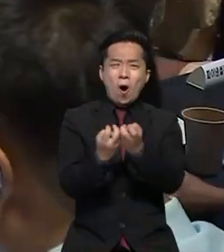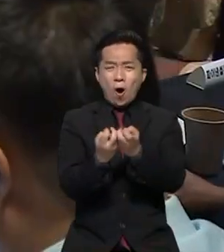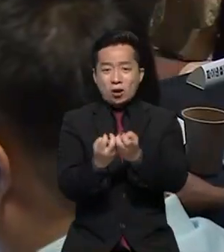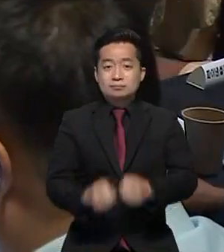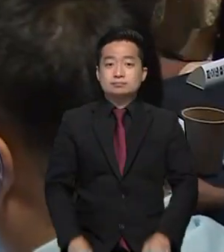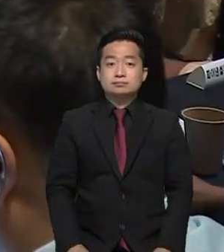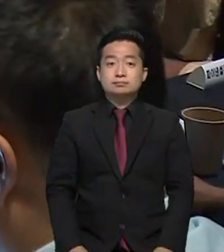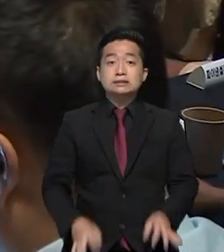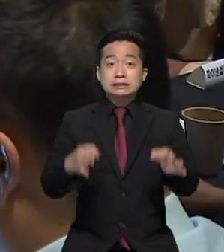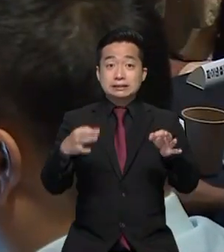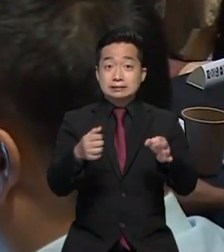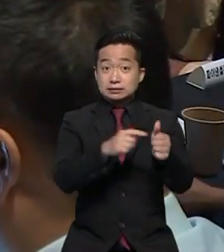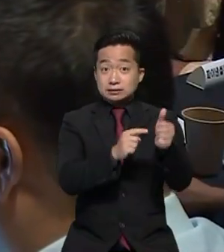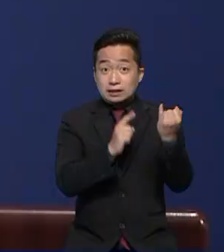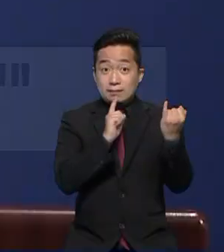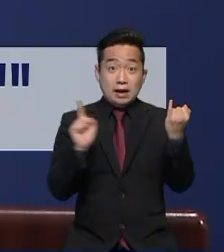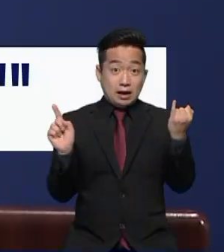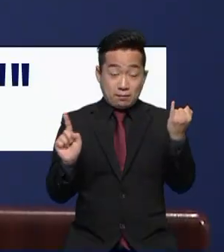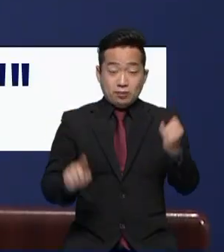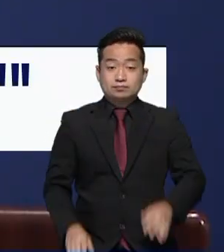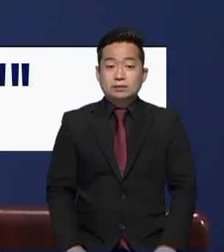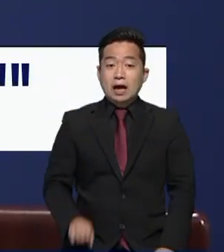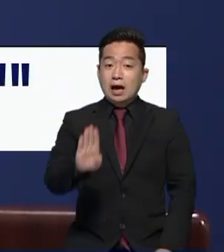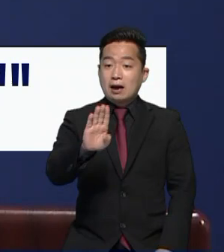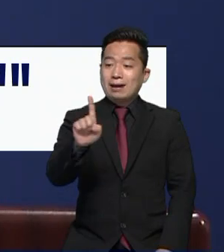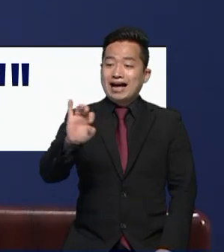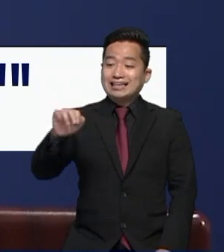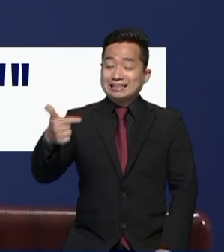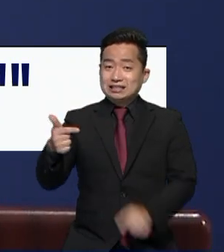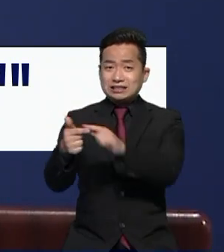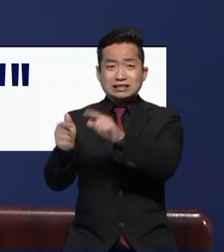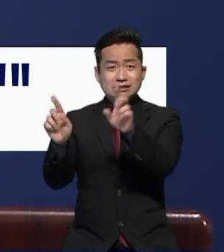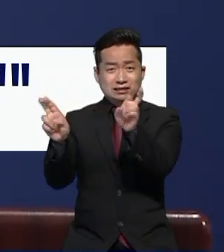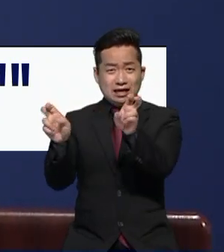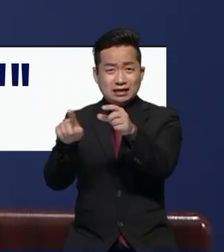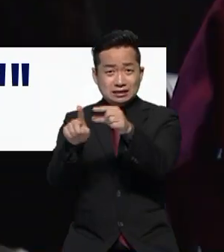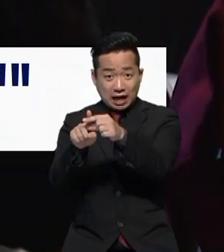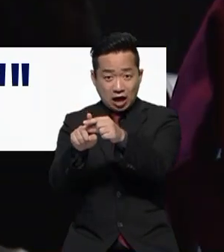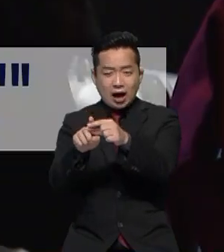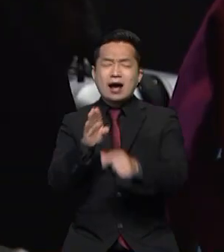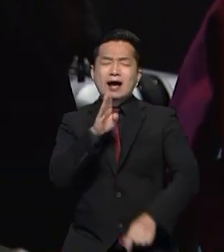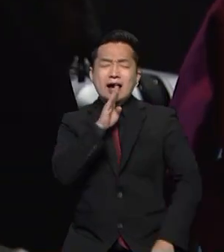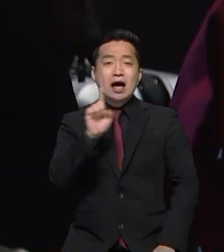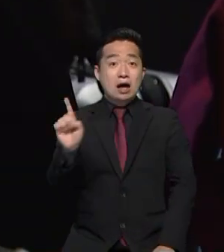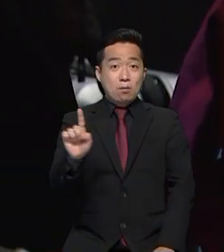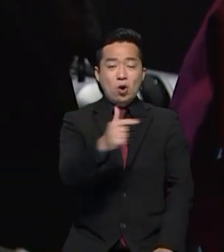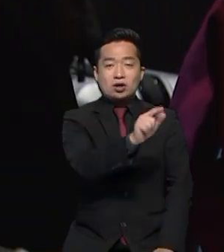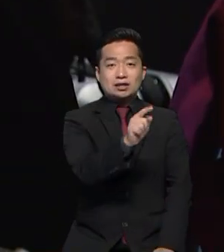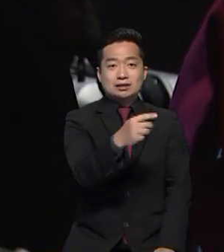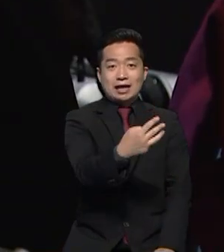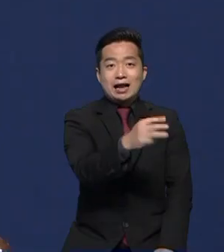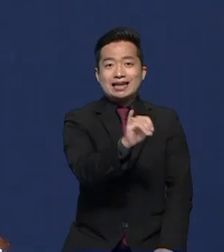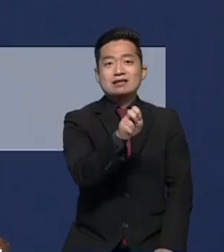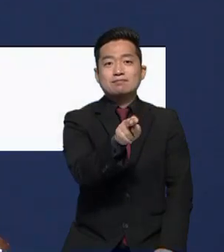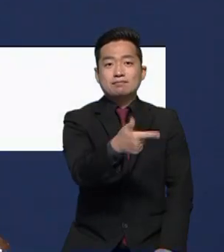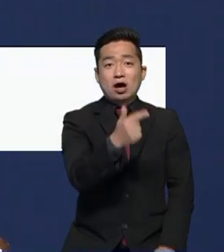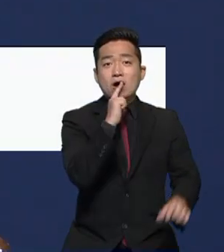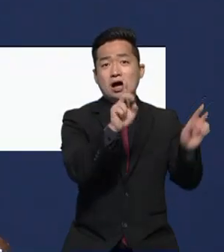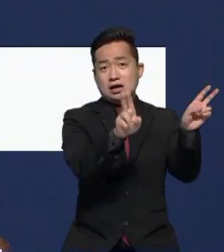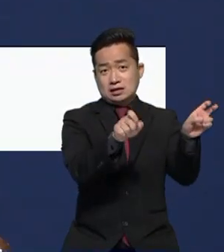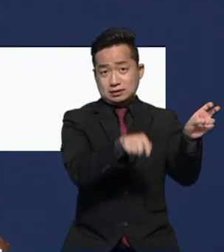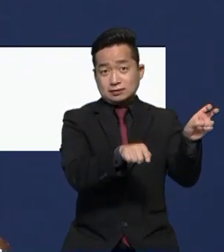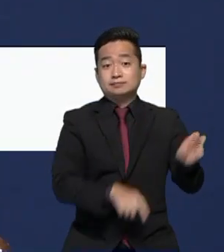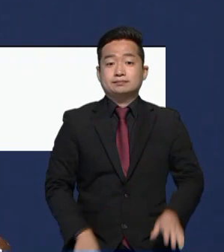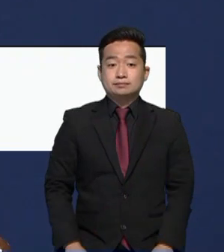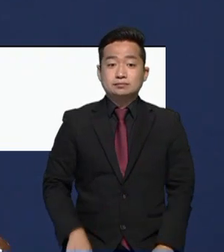김 수석은 바이든이로 보도된 이 단어가 실제로는 날리면이라고 주장했습니다. 지금 다시